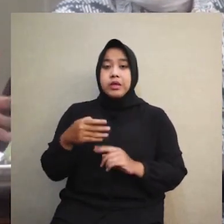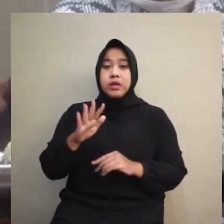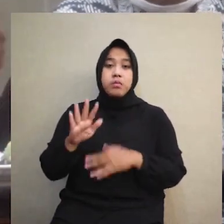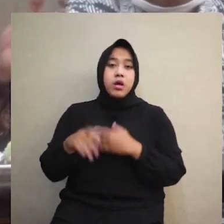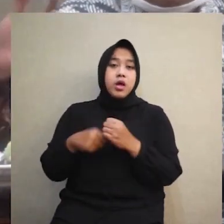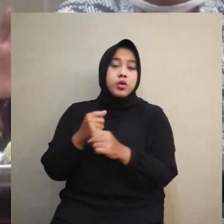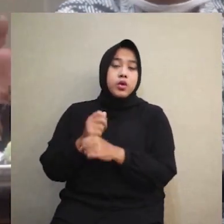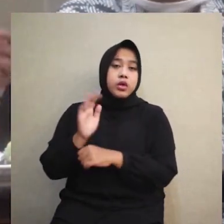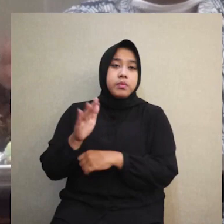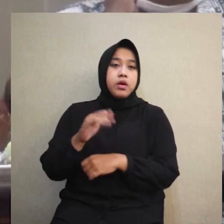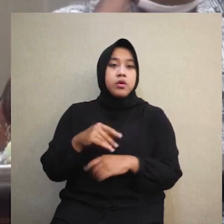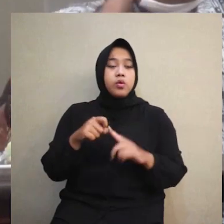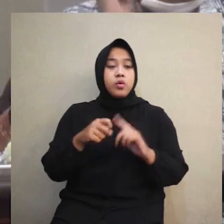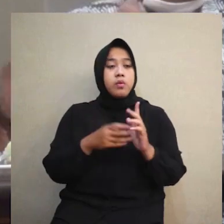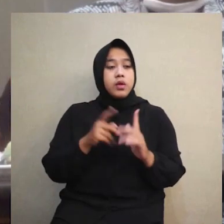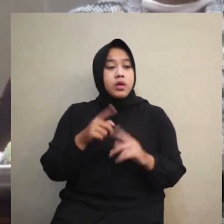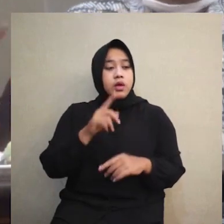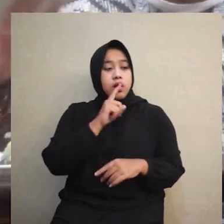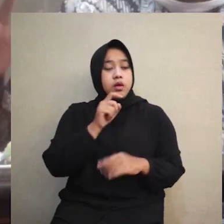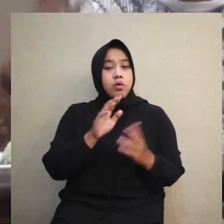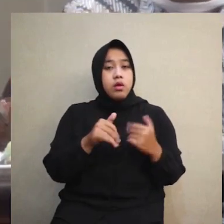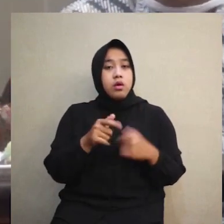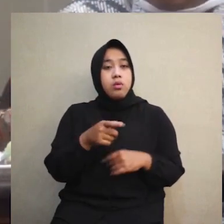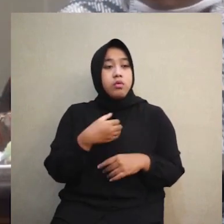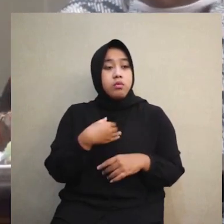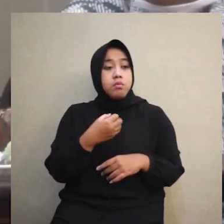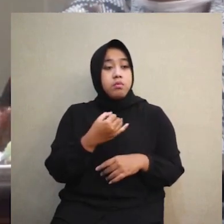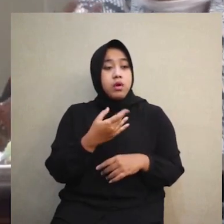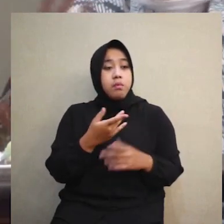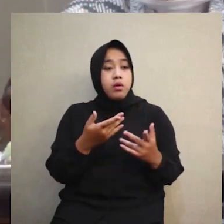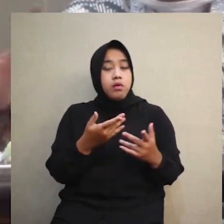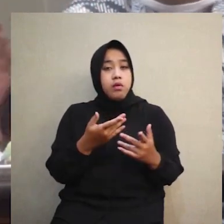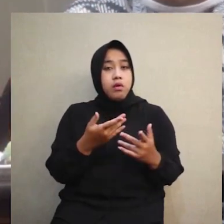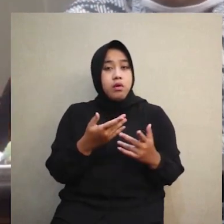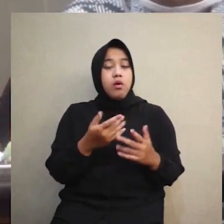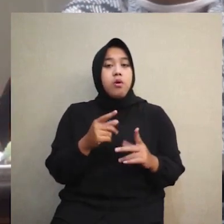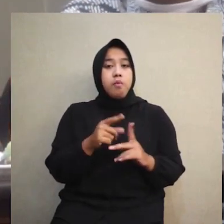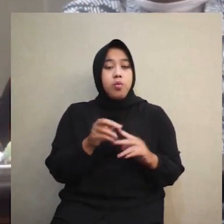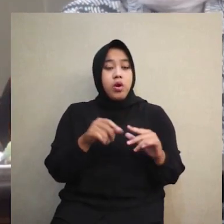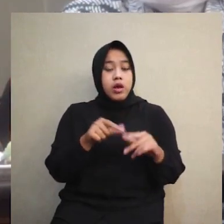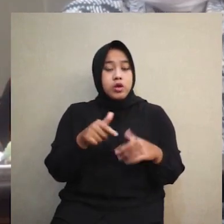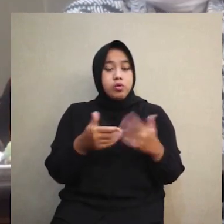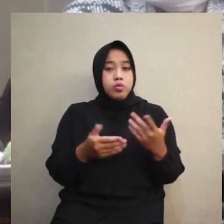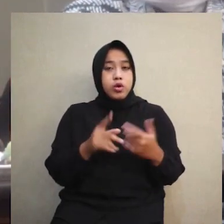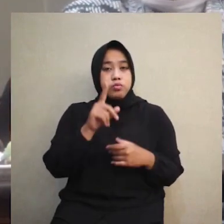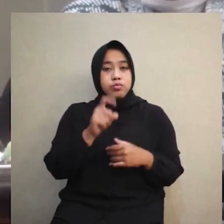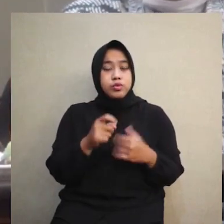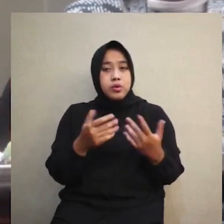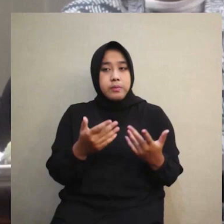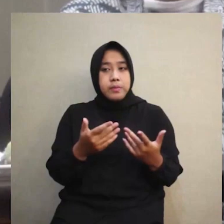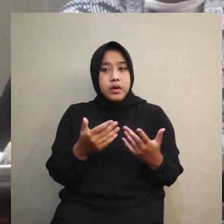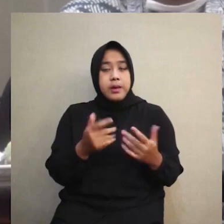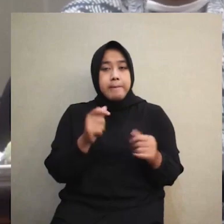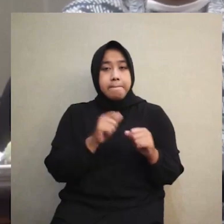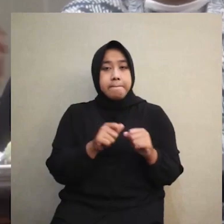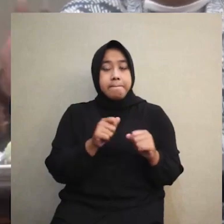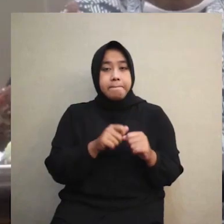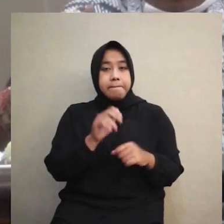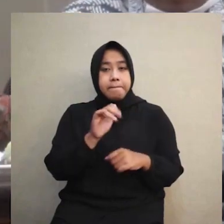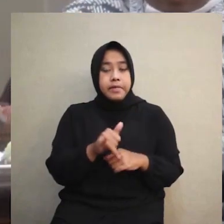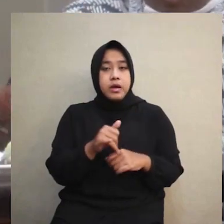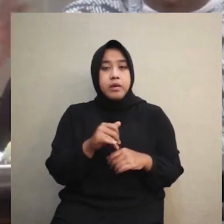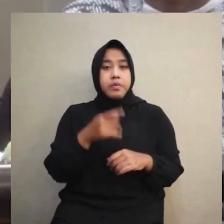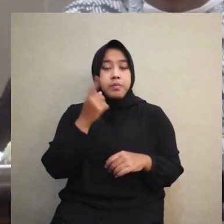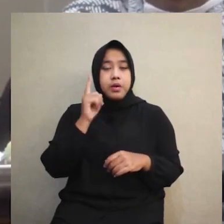komite nanya lagi laporannya apa kita baru gerabah-gerubuk Nah pola itu yang mungkin perlu kita perbaiki Ya baik dari sisi